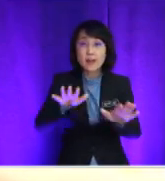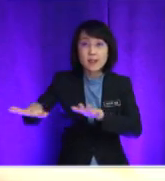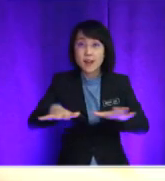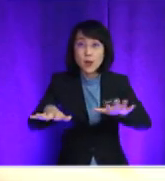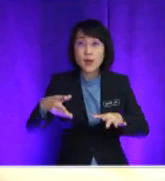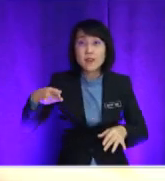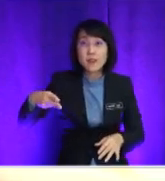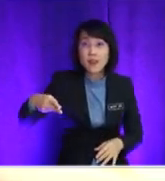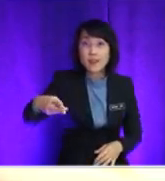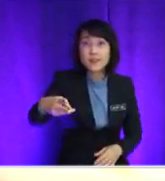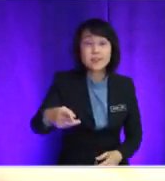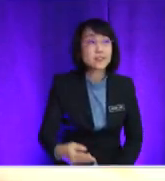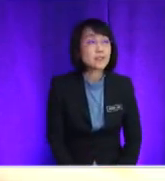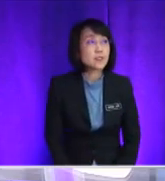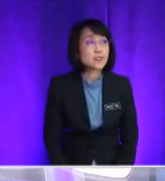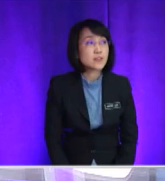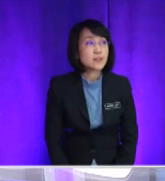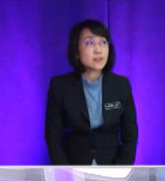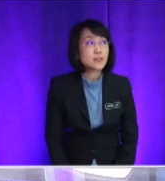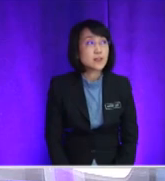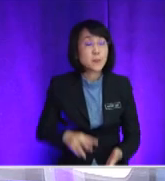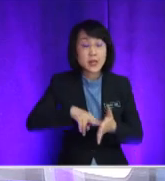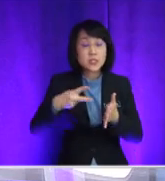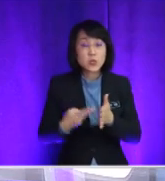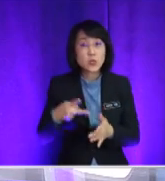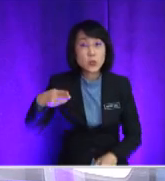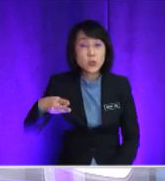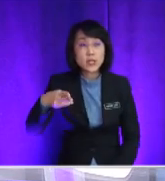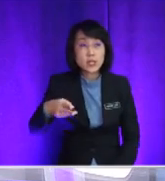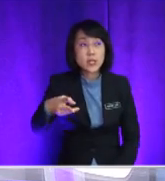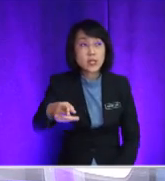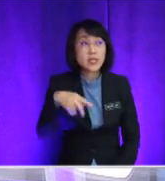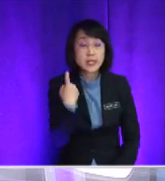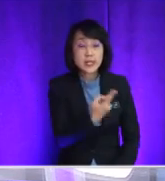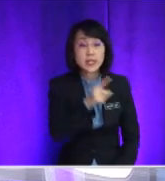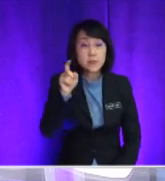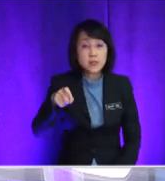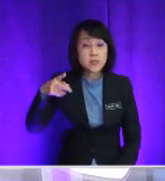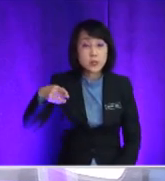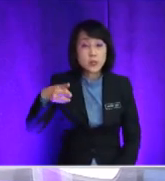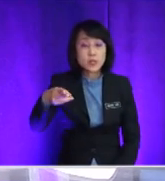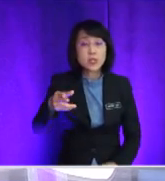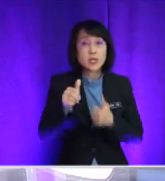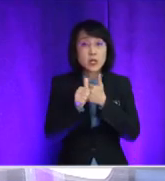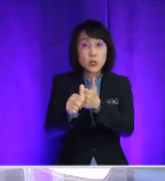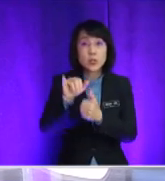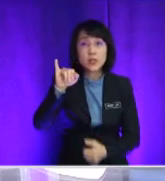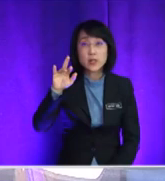oke maksudnya Masnya gunting juga nanti kan cego kita kayaknya gunting mengikuti